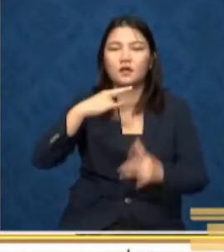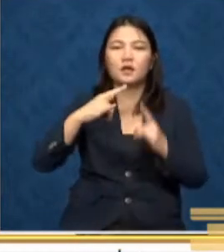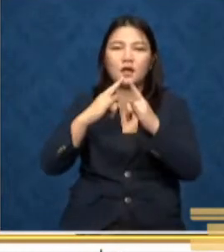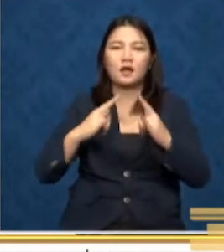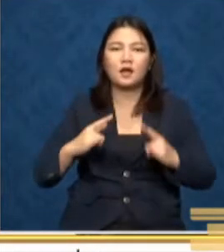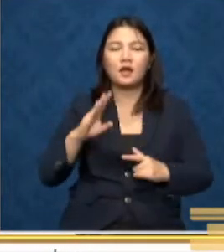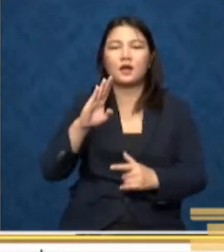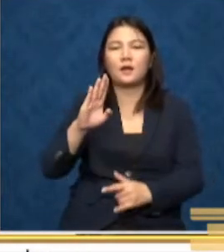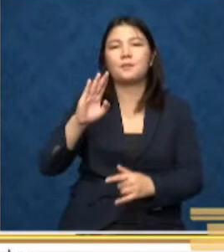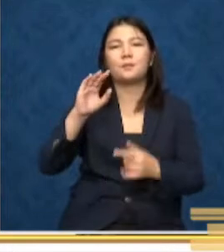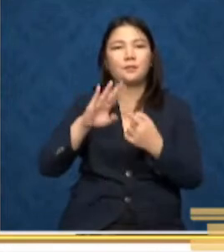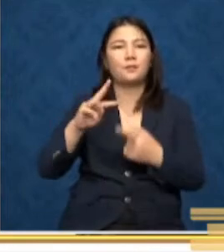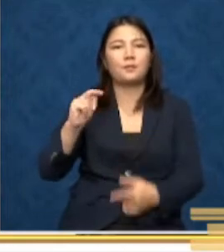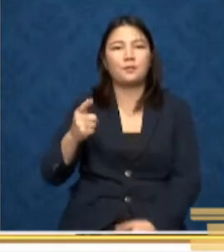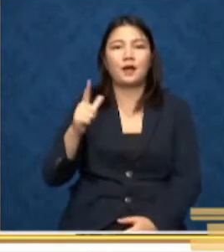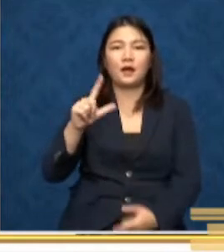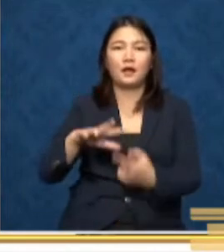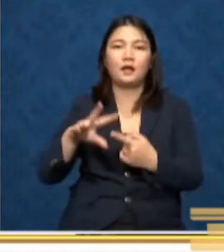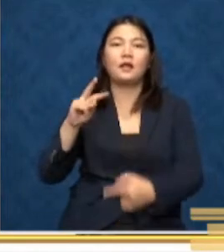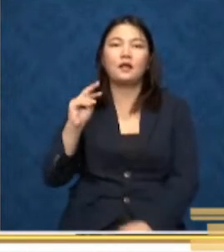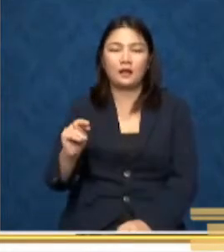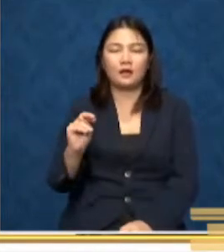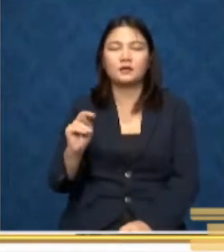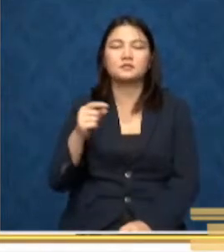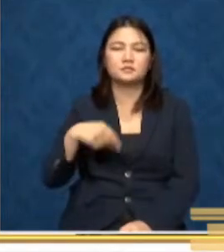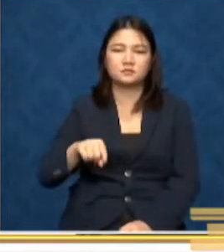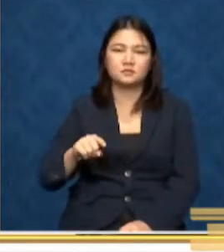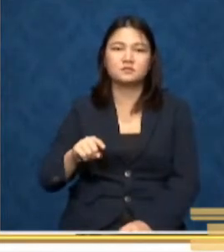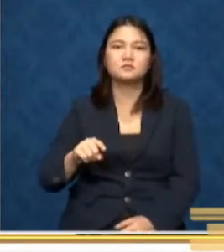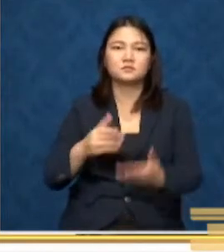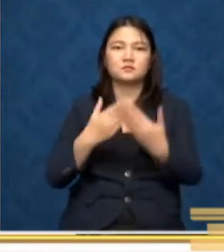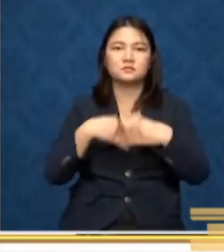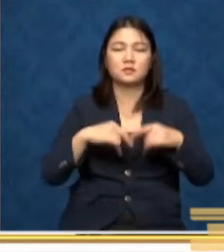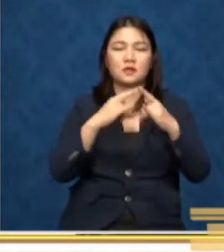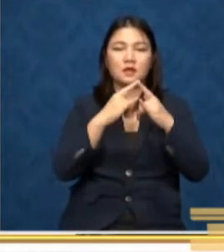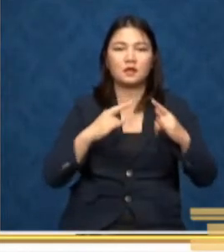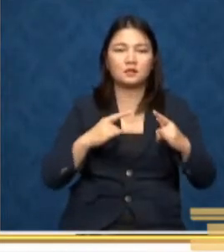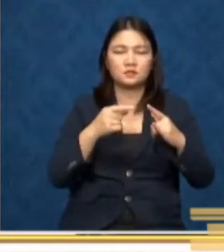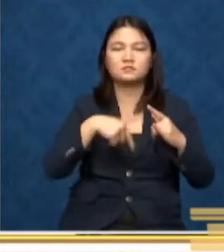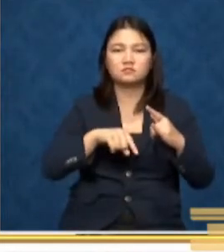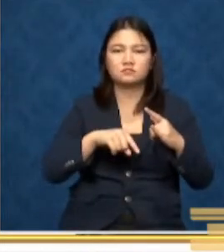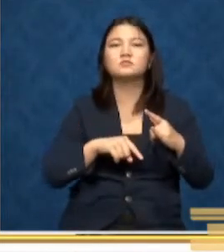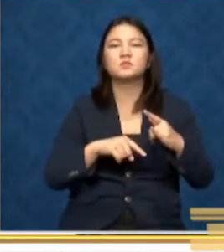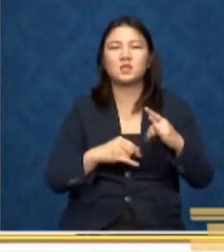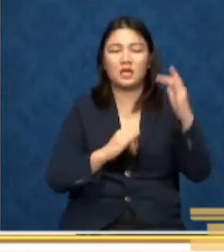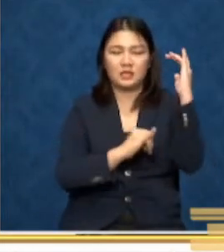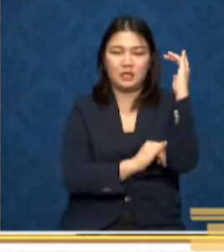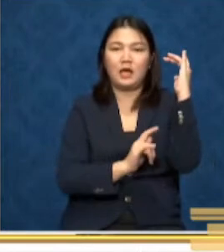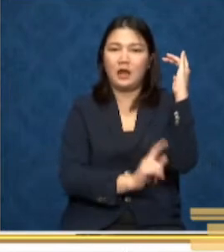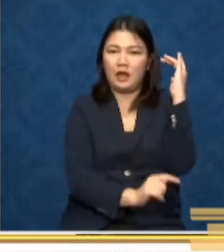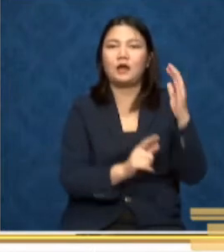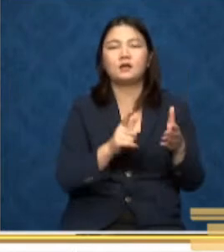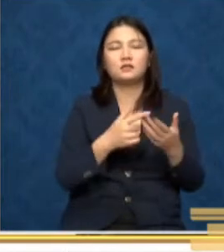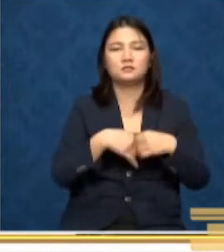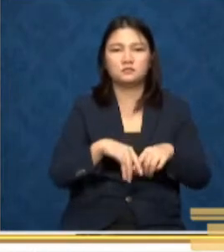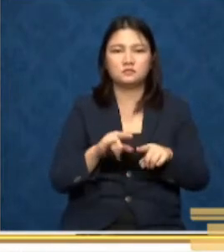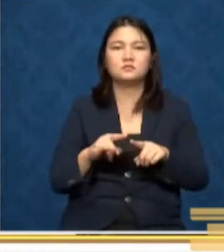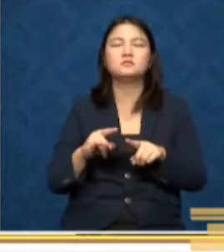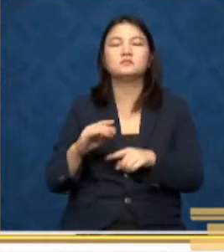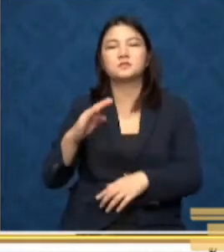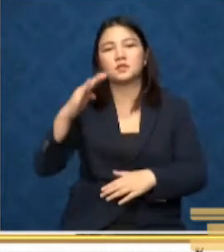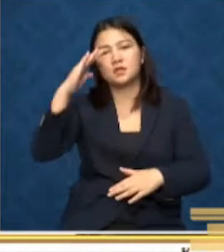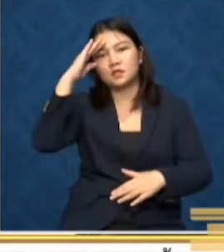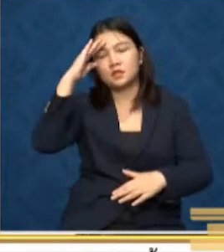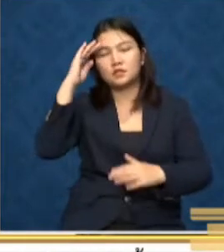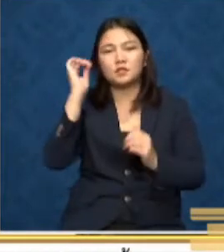ศูนย์ประสานงานตำรวจกองทัพบกวัดหลักเมืองค่ายสภ.หนองจิตในจังหวัดยะราโรงเรียนฝึกอบรมตำรวจภูธร